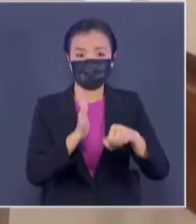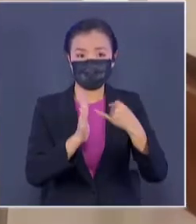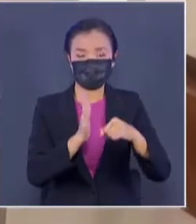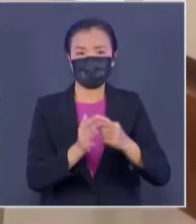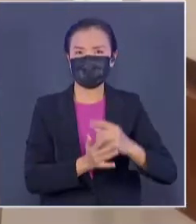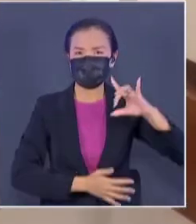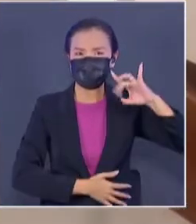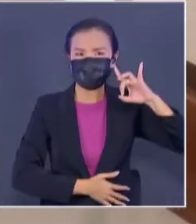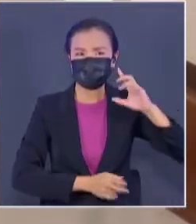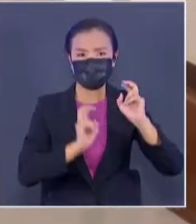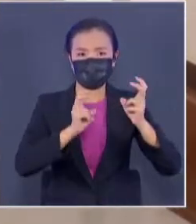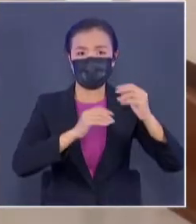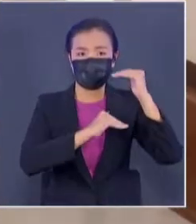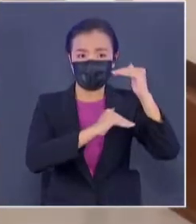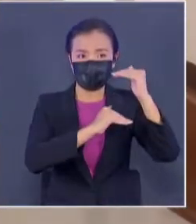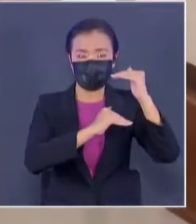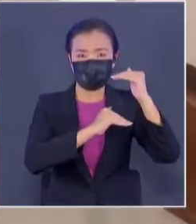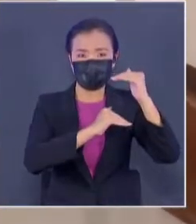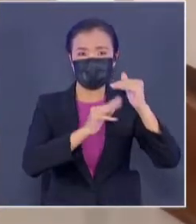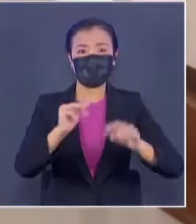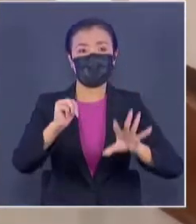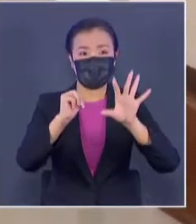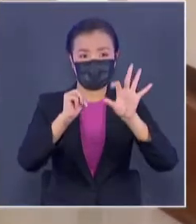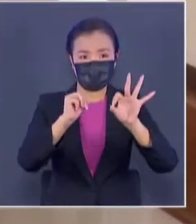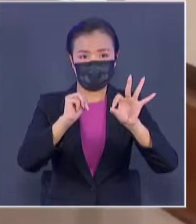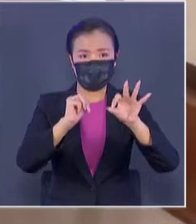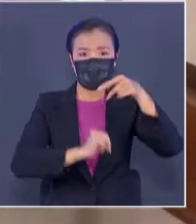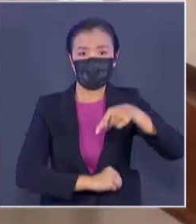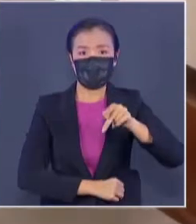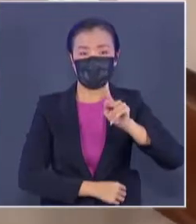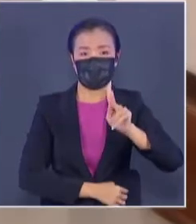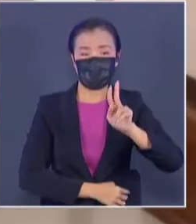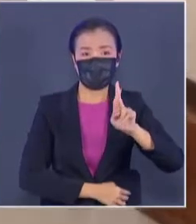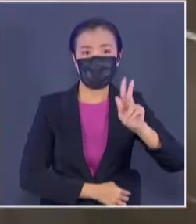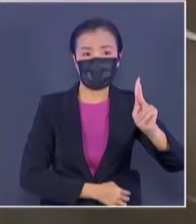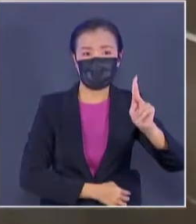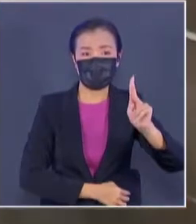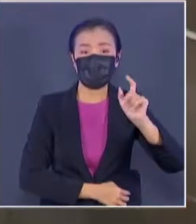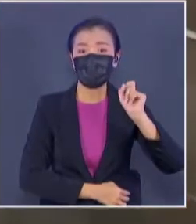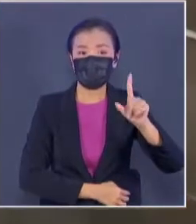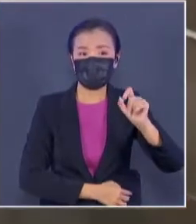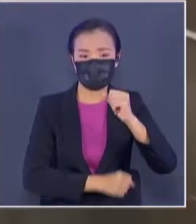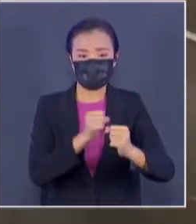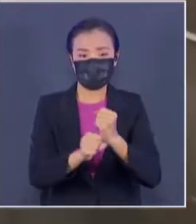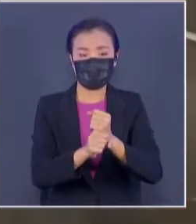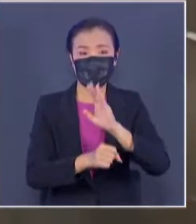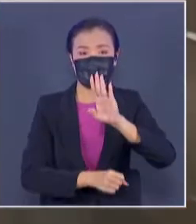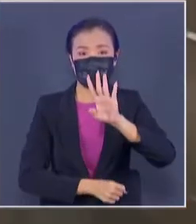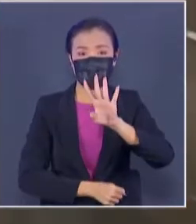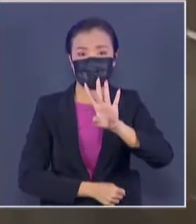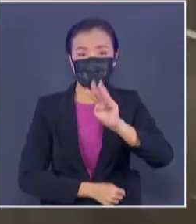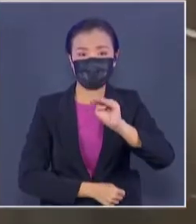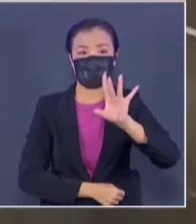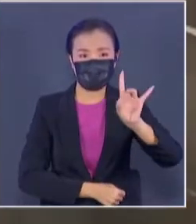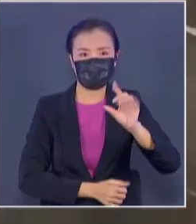ฝ่าฝืนข้อกำหนดออกตามความในมาตรา9แห่งพระราชกำหนดการบริหารราชการในสถานการณ์ฉุกเฉินปี48และฐ